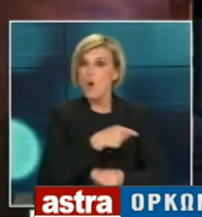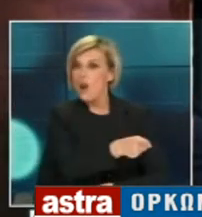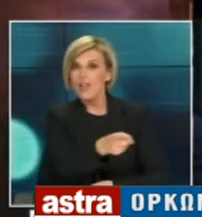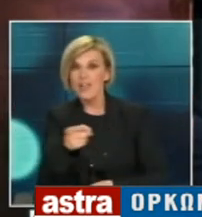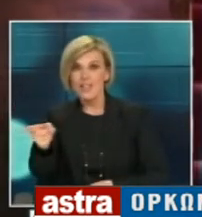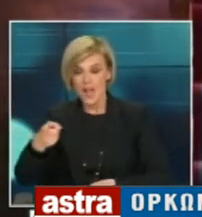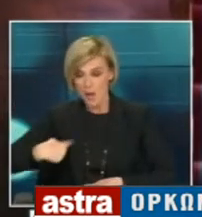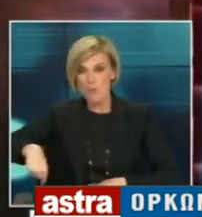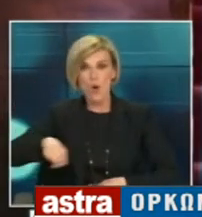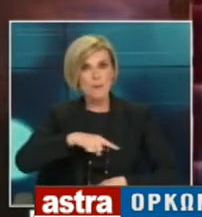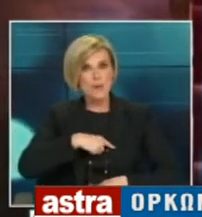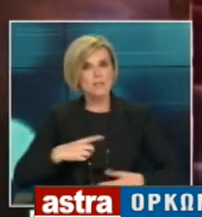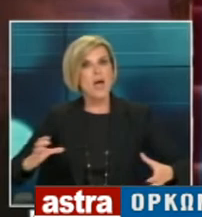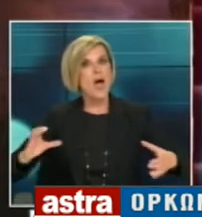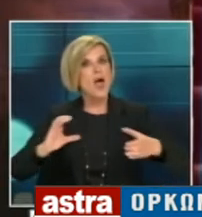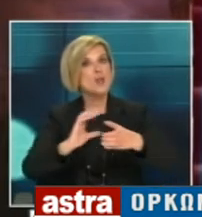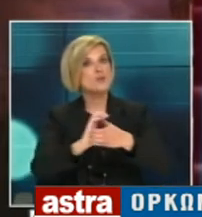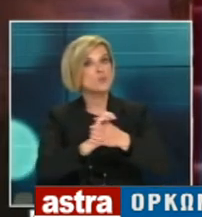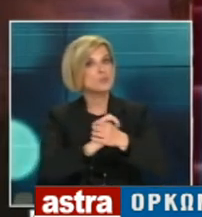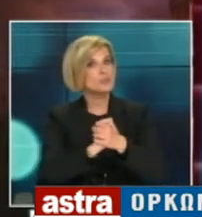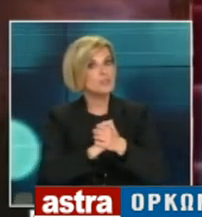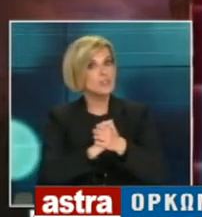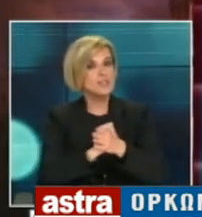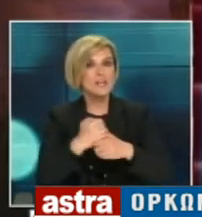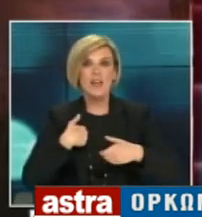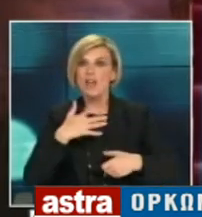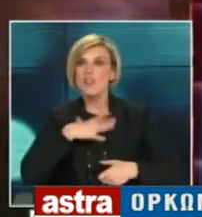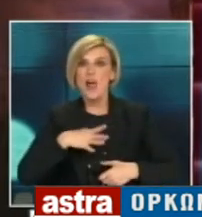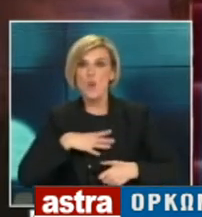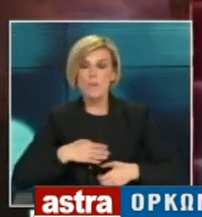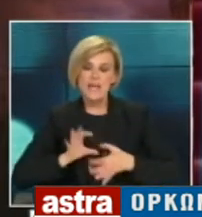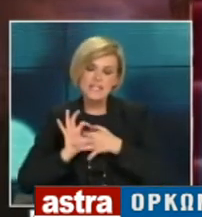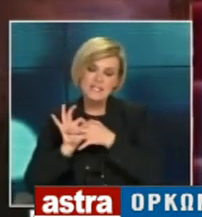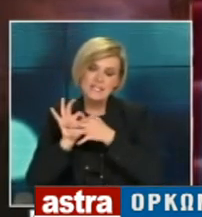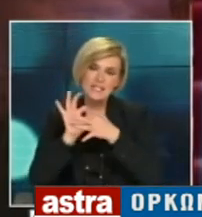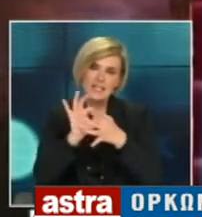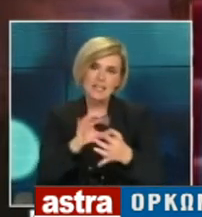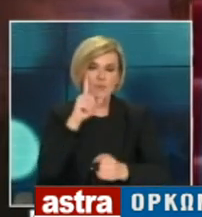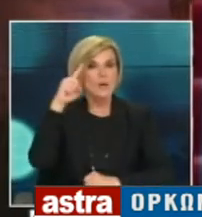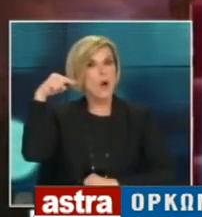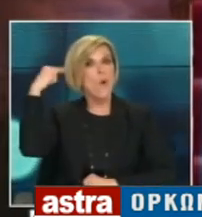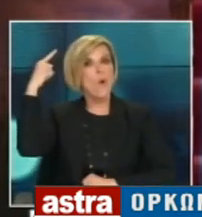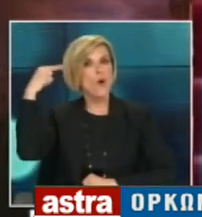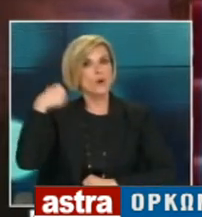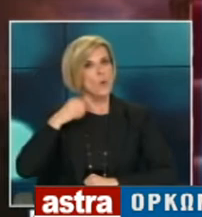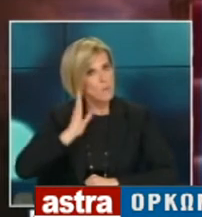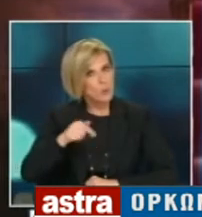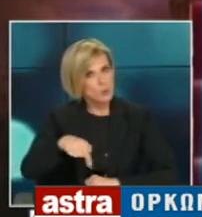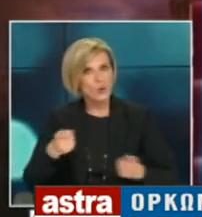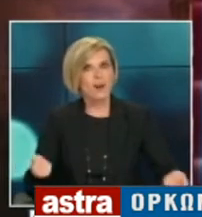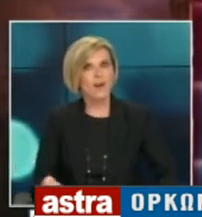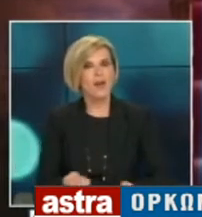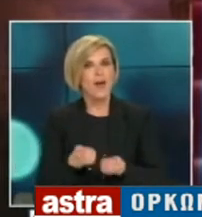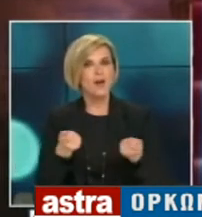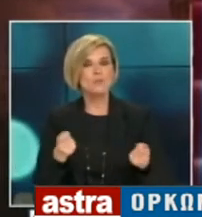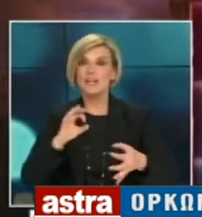πολύ εξημών, συνασπιστήκαμε για να συνεχίσουμε αυτό το όνειρο και μπορούμε να το κάνουμε και τώρα.